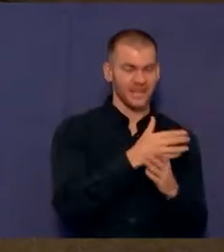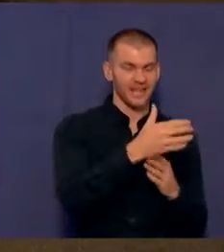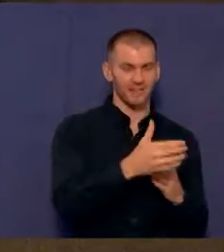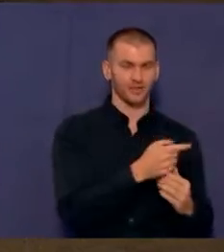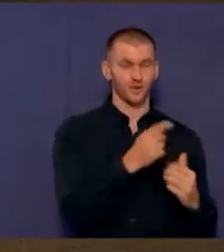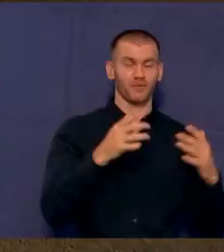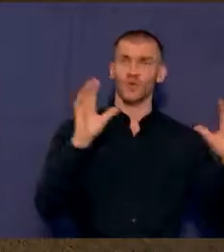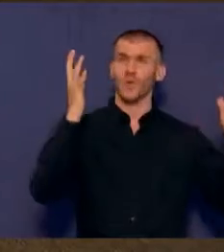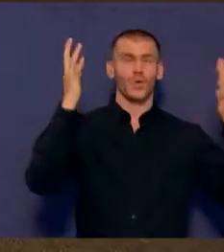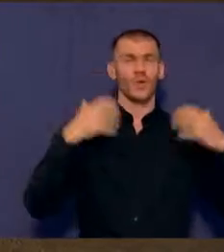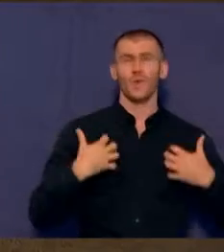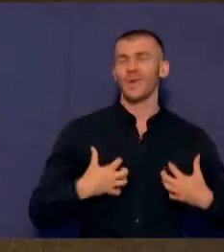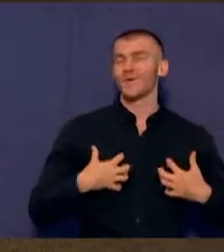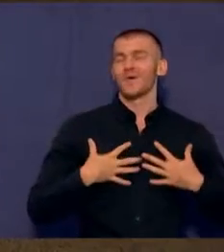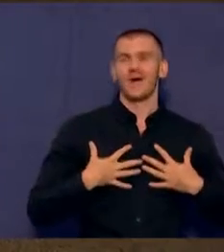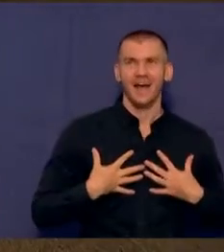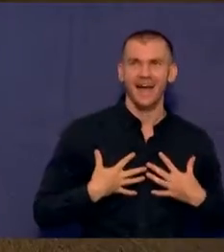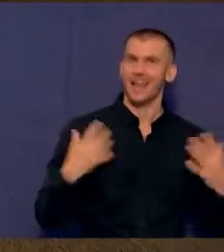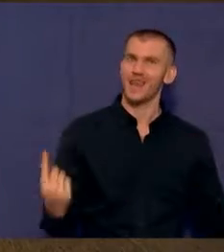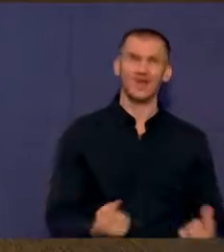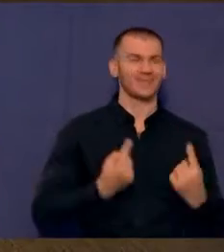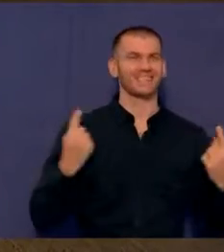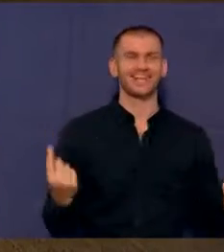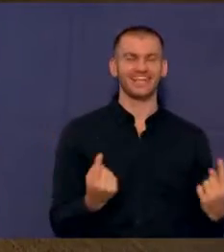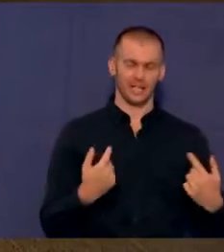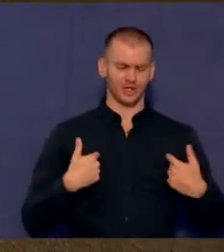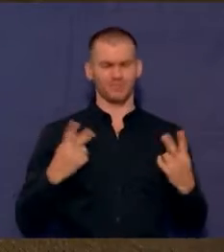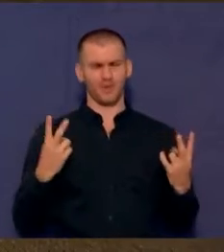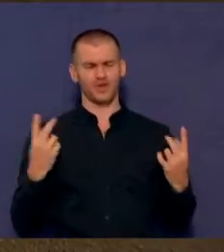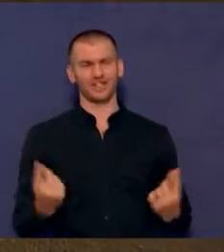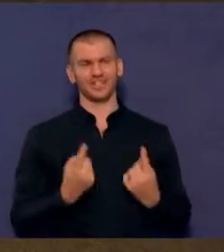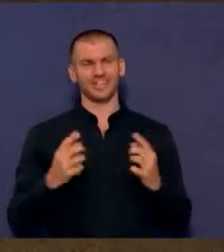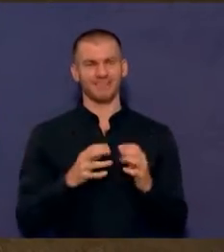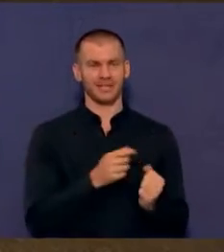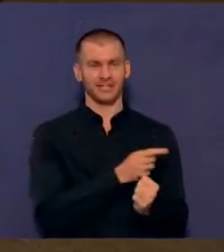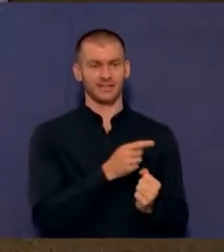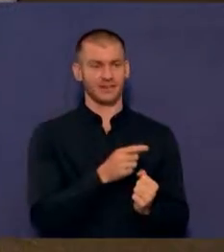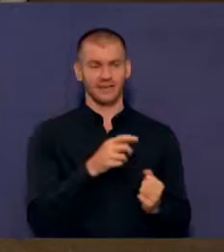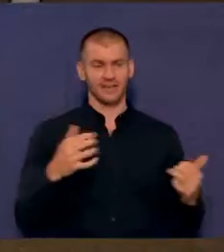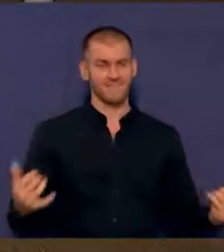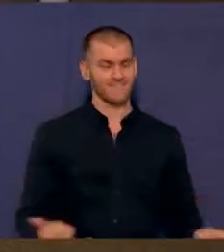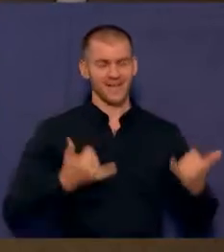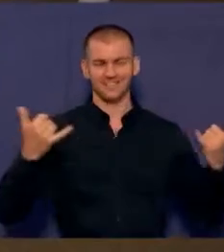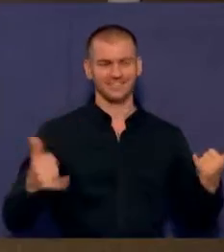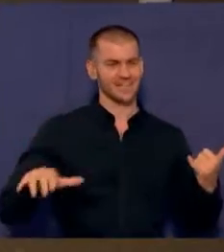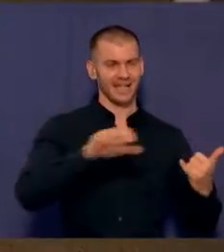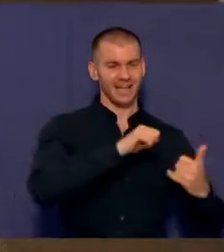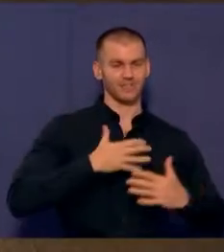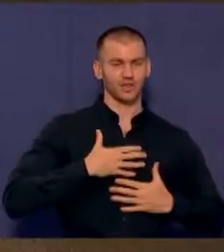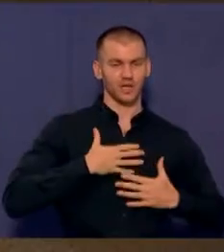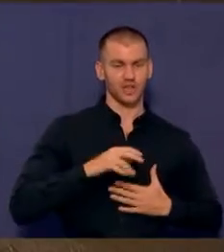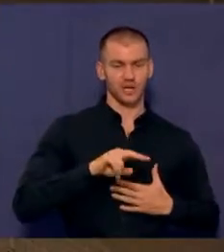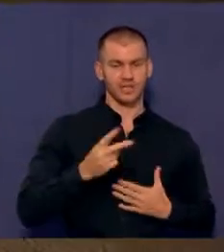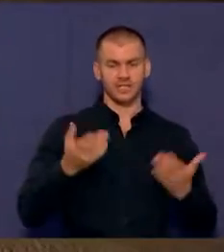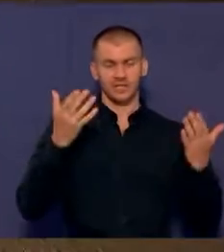ju... Ni var ju så jävla lyckliga. Ja. Jag var också lycklig. Men att det var ju så här, det var ju stor fest, alla var glada. Mm. Och sen vaknade man upp på